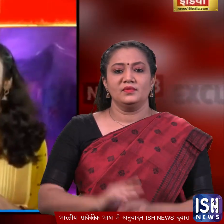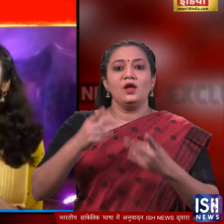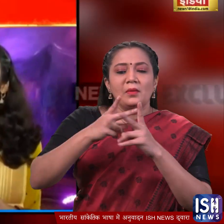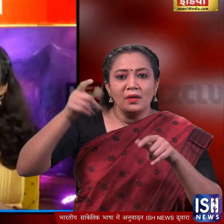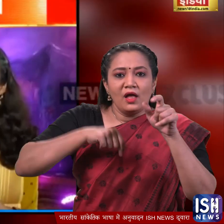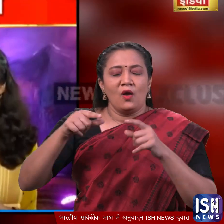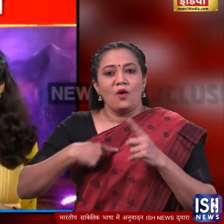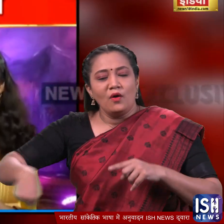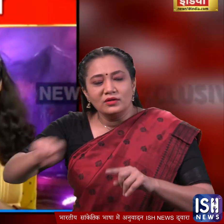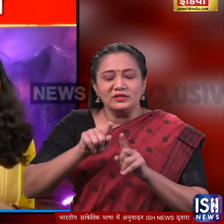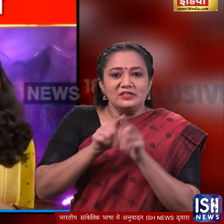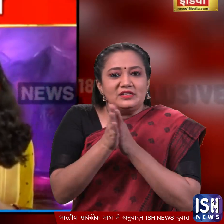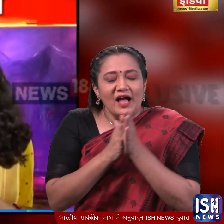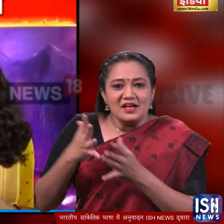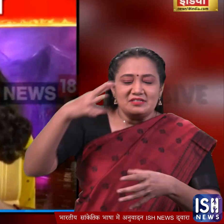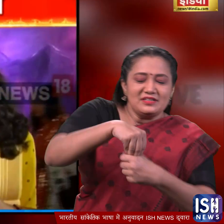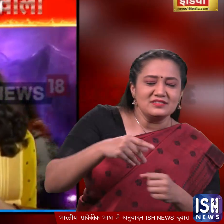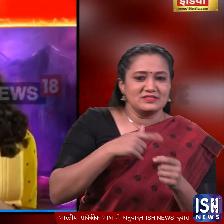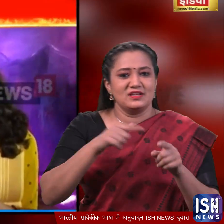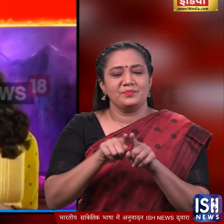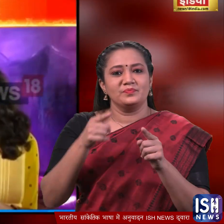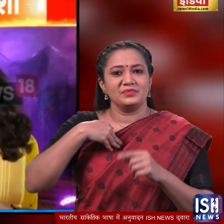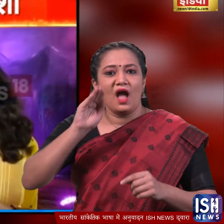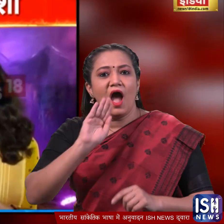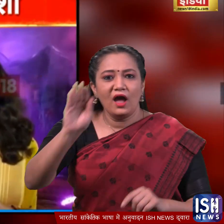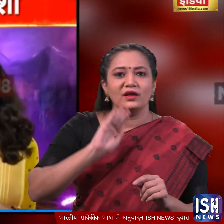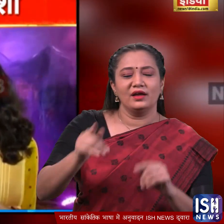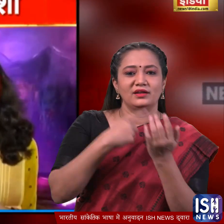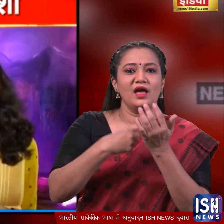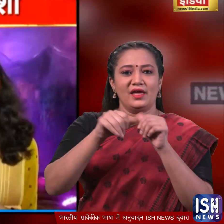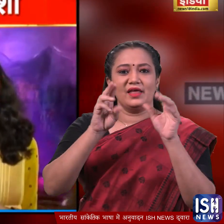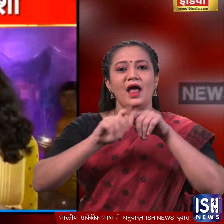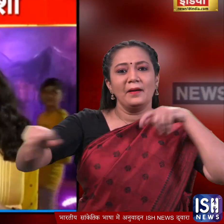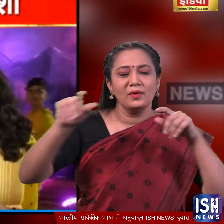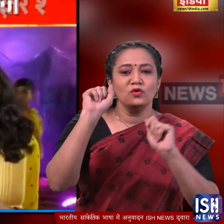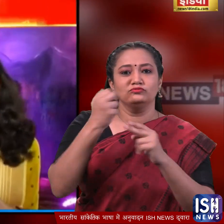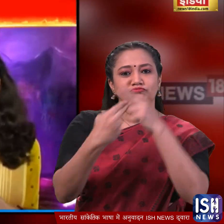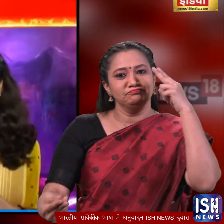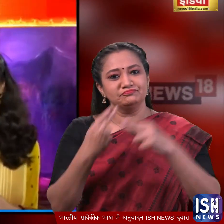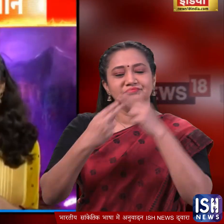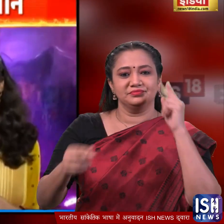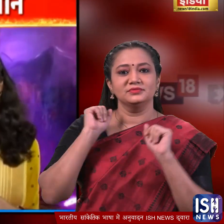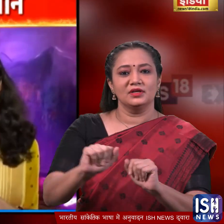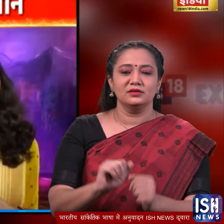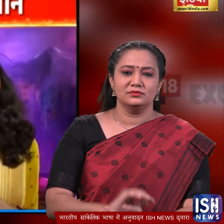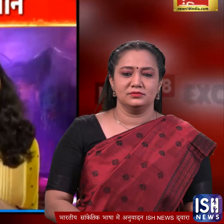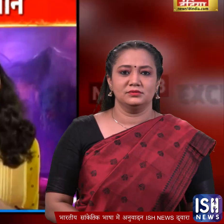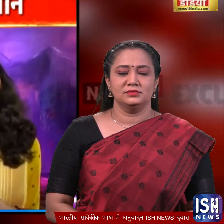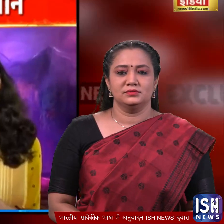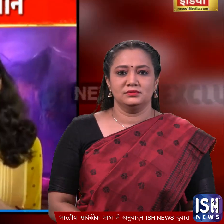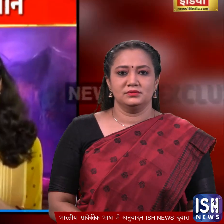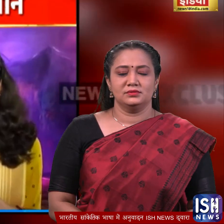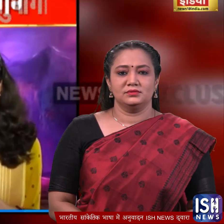और हर किसी के सिर चढ़कर इसका जादू बोलने लगा। ये रामायण है पुण्य कथा